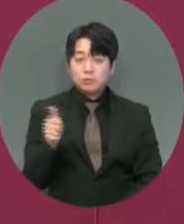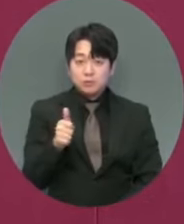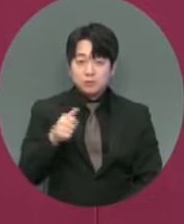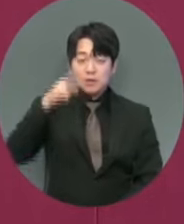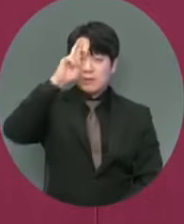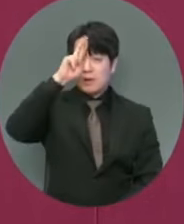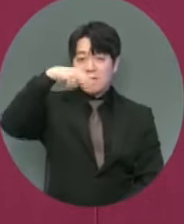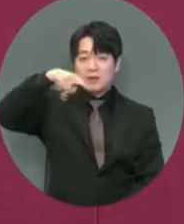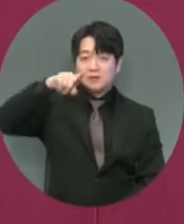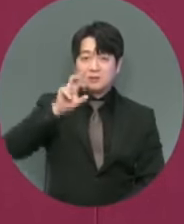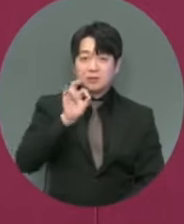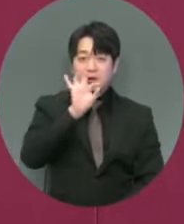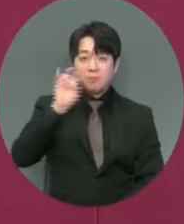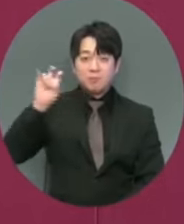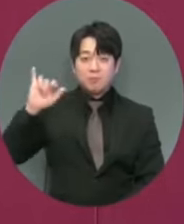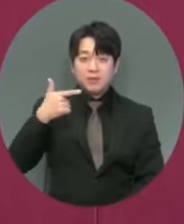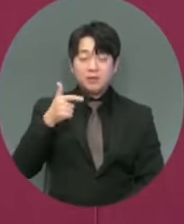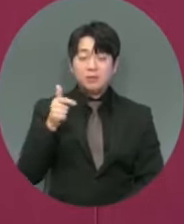박성민 의원,